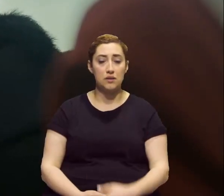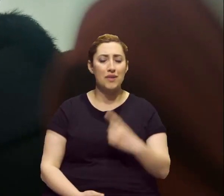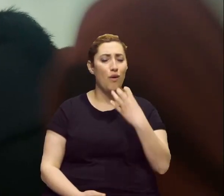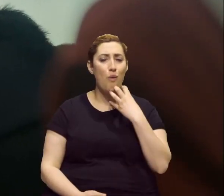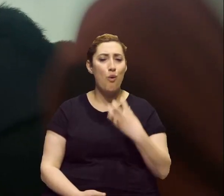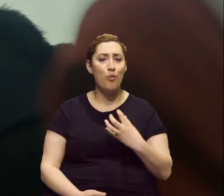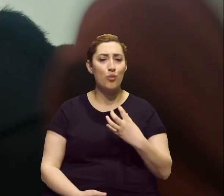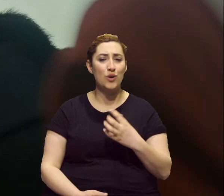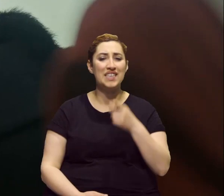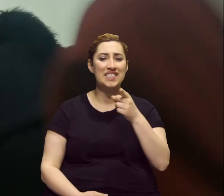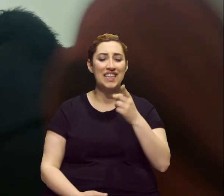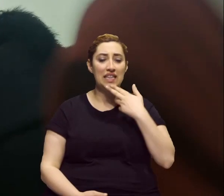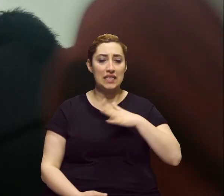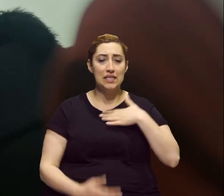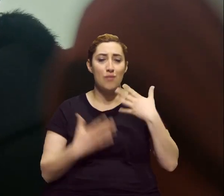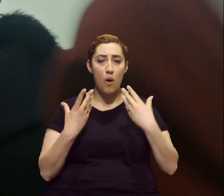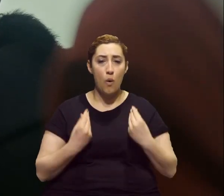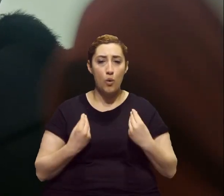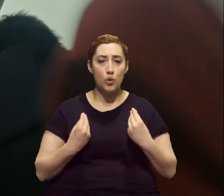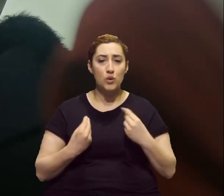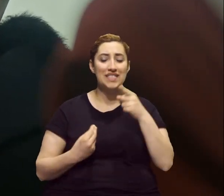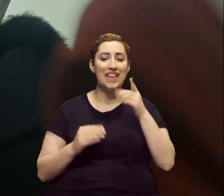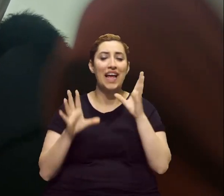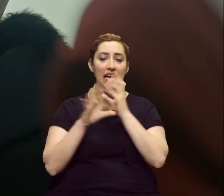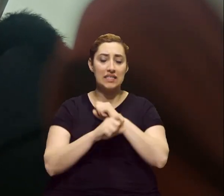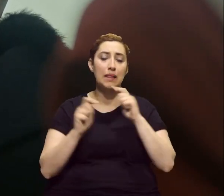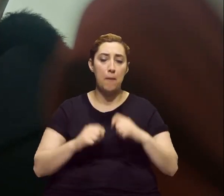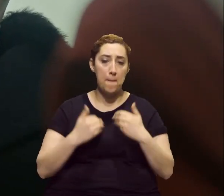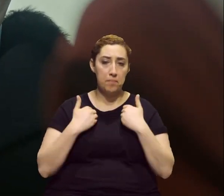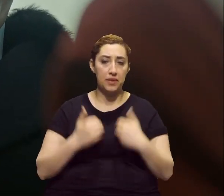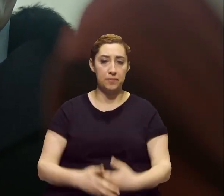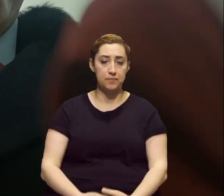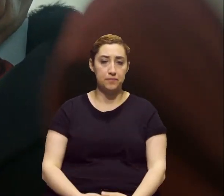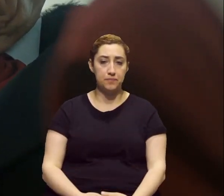Bir ömür senin kızım olduğunu senden sakladım.